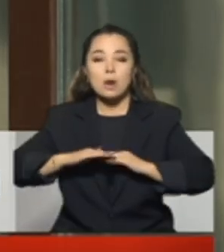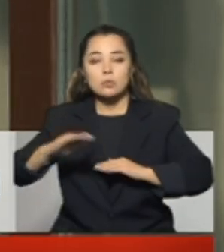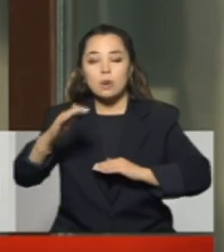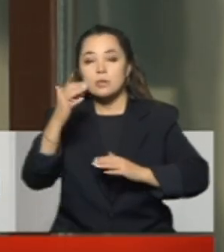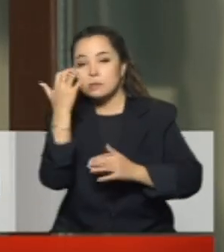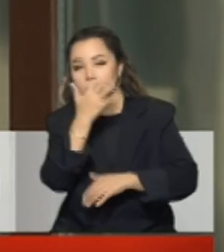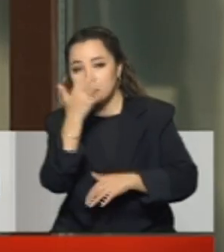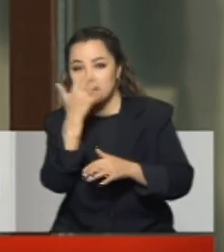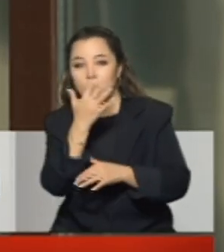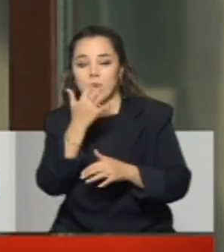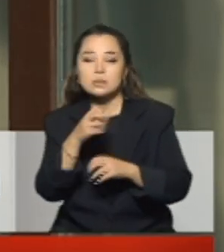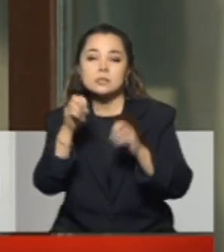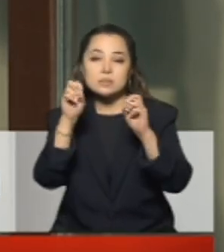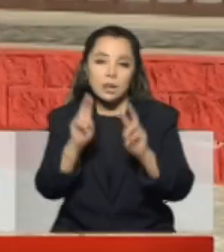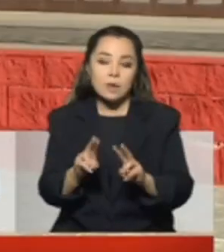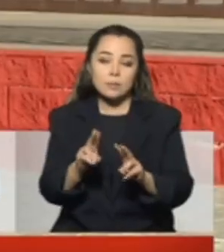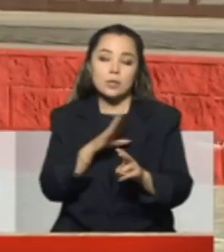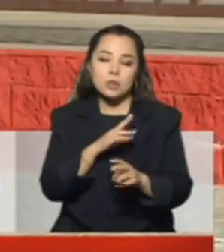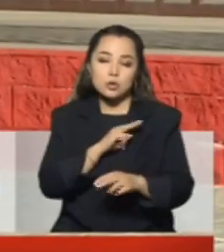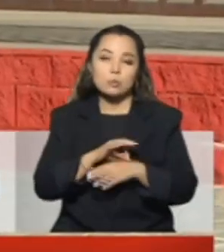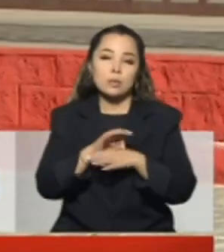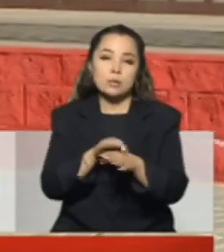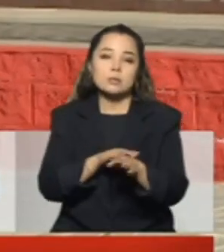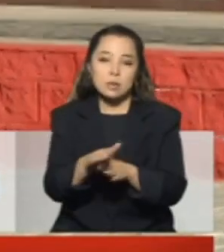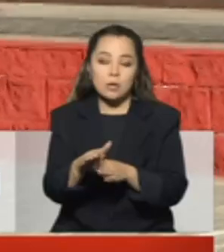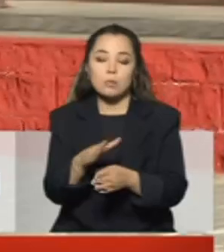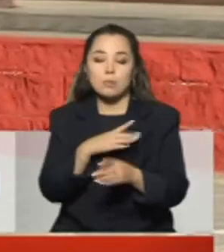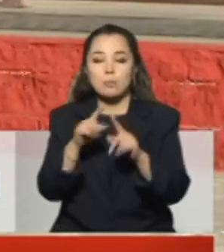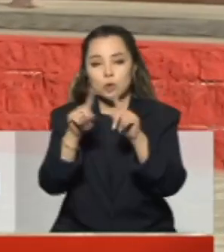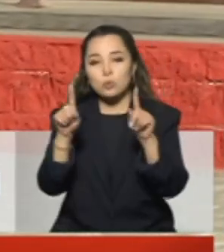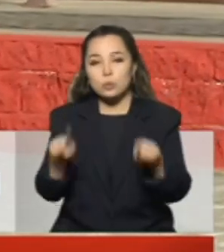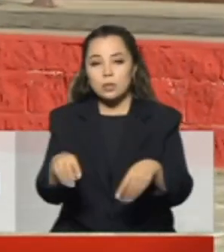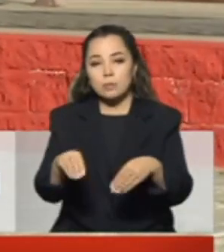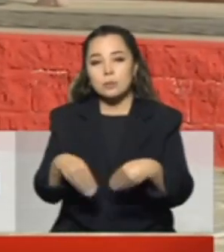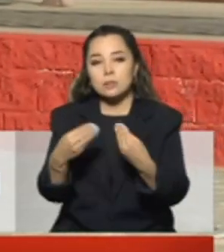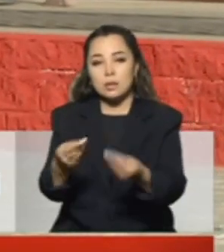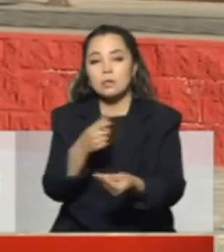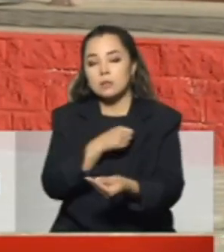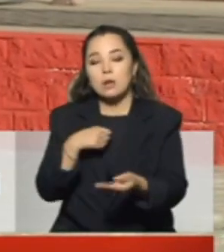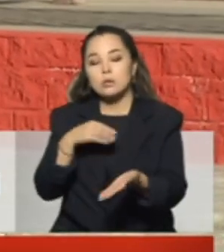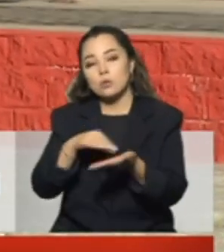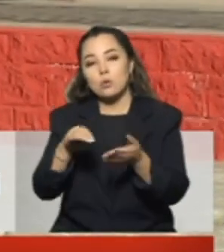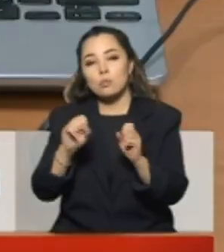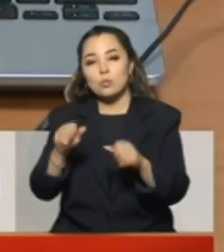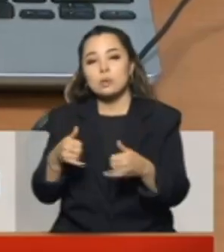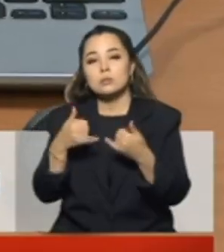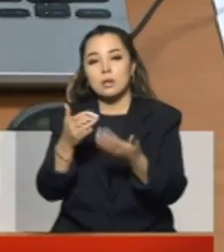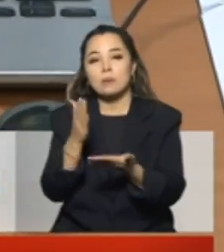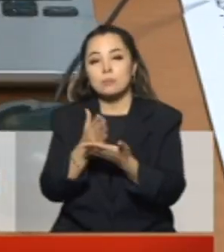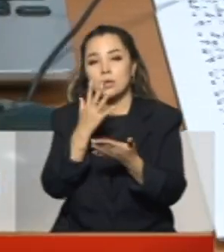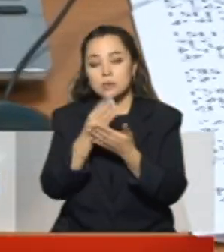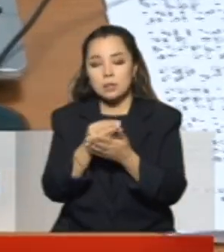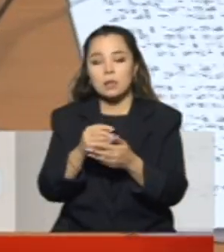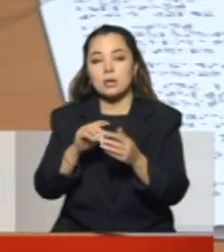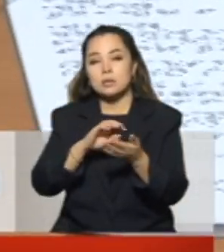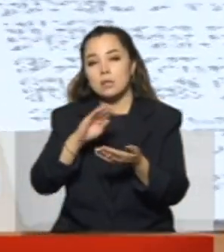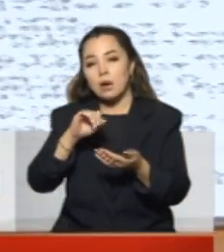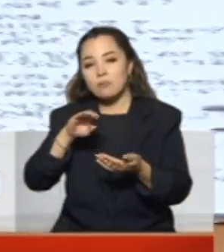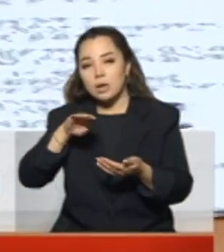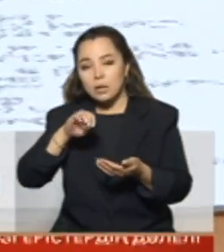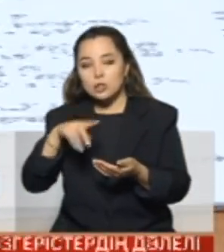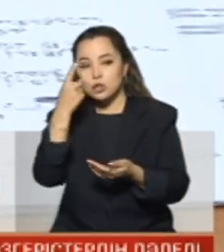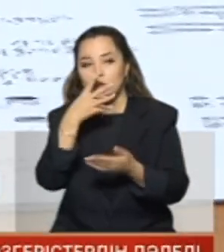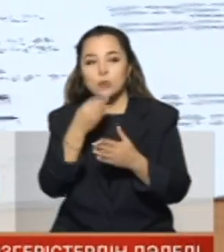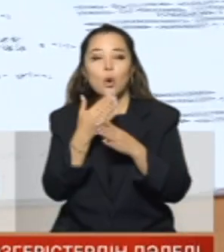нашар жандар үшін арнайы бедерлі жолақ бюллетендерді өз бетінше толтыруға мүмкіндік беретін трафарет және